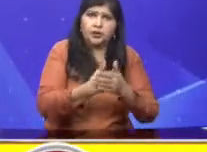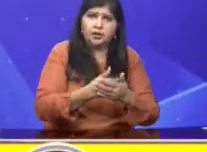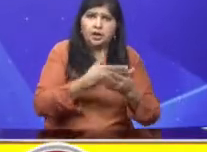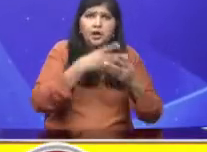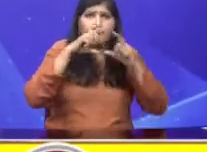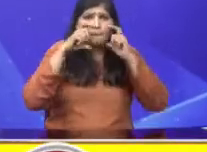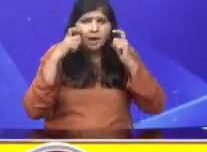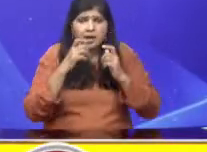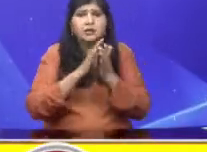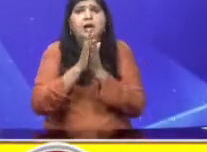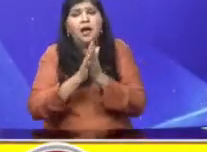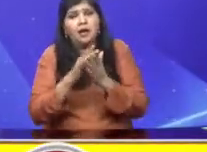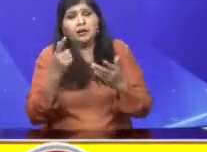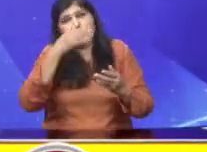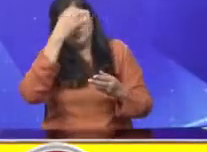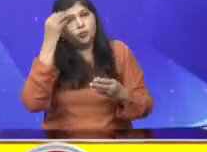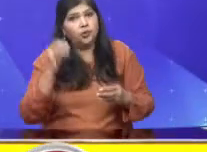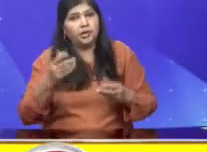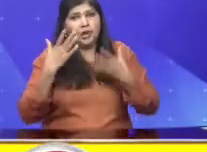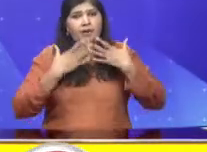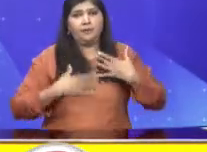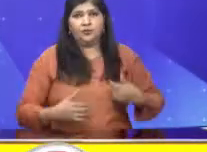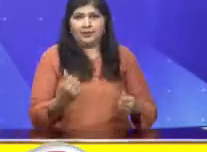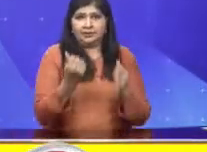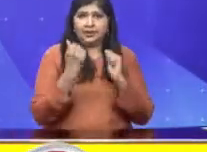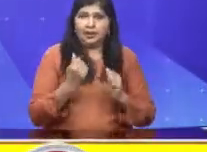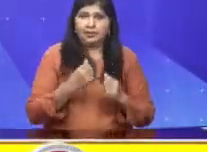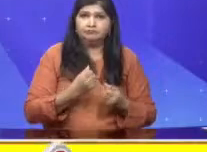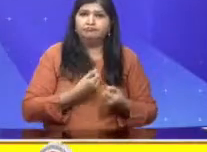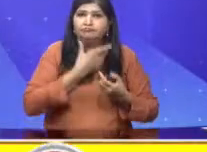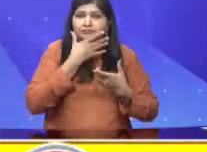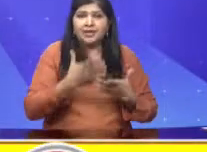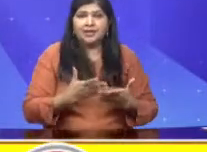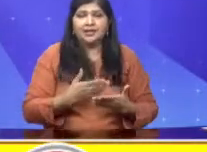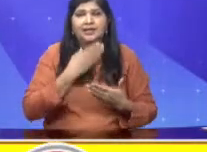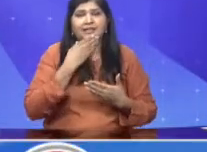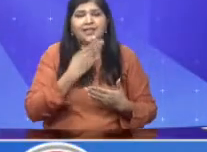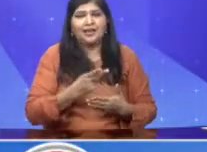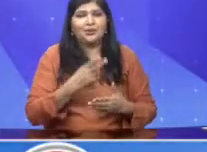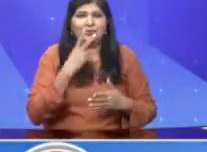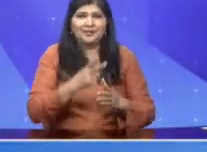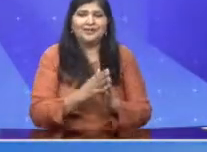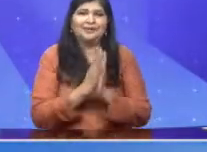भूलने नहीं है आप स्वस्त और प्रसंद रहें बहुत-बहुत धन्यवाद